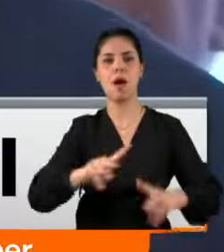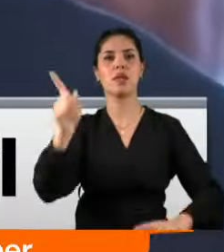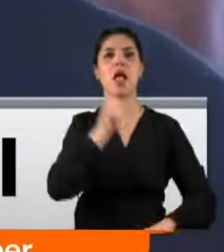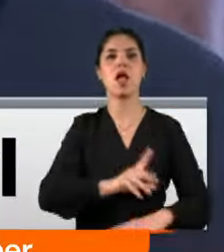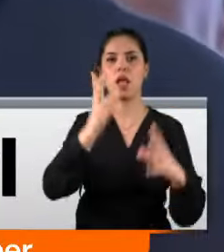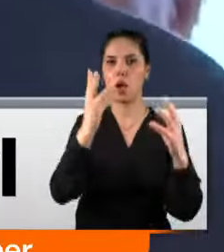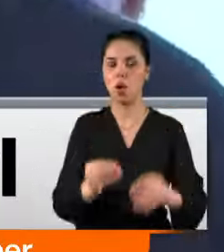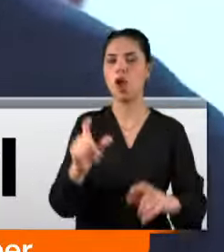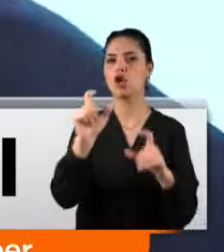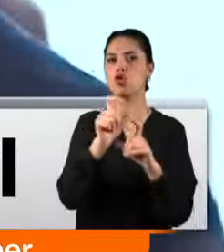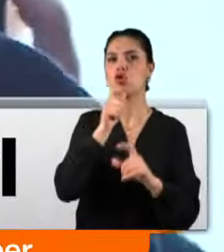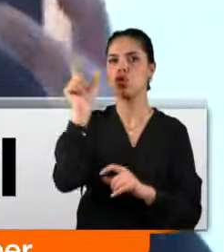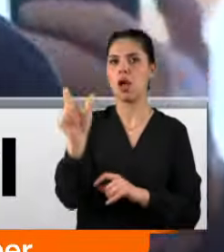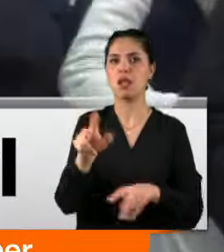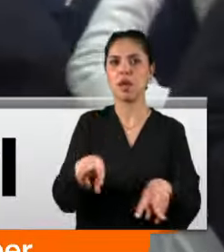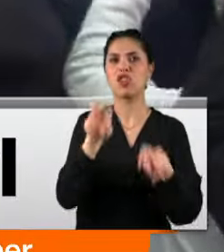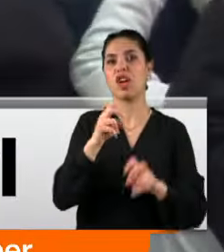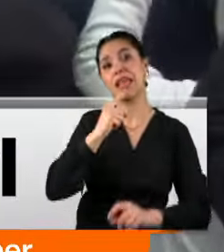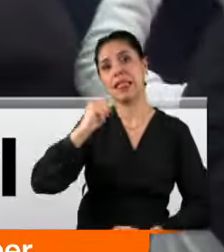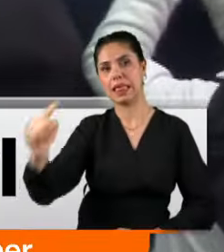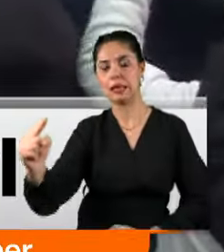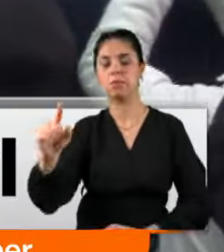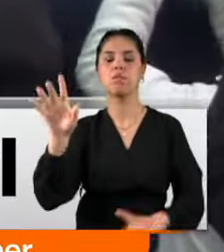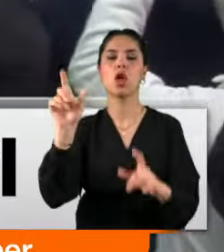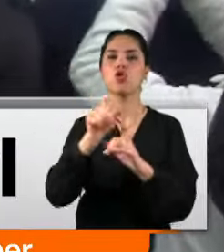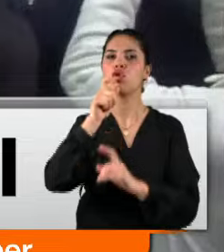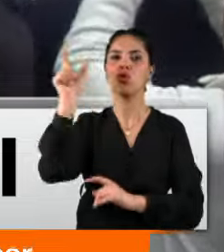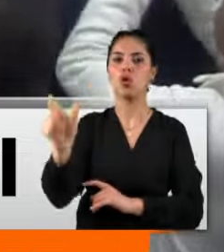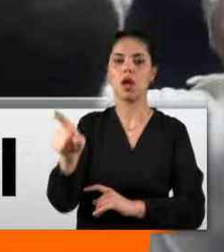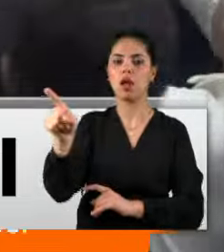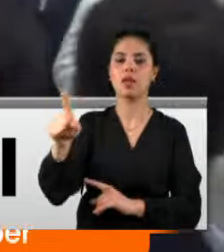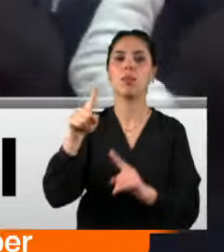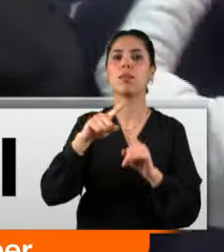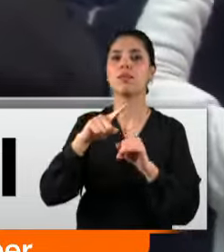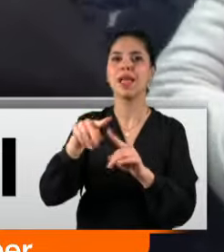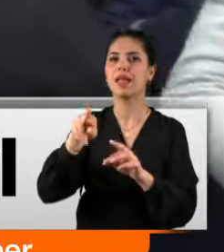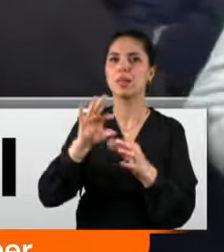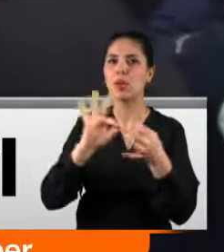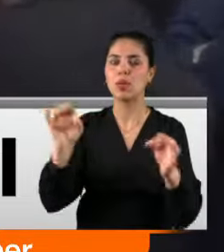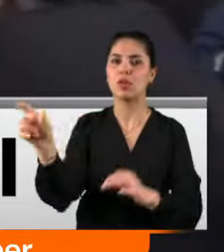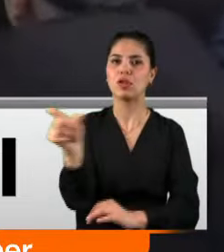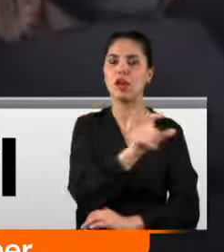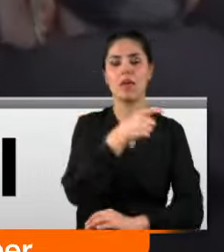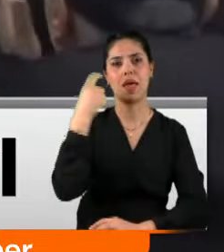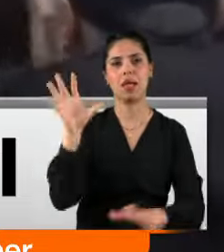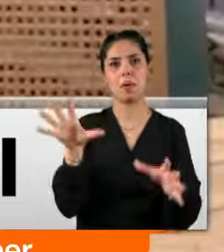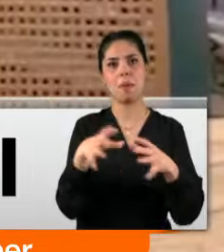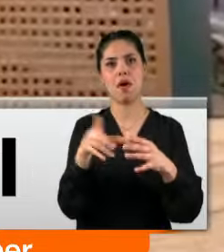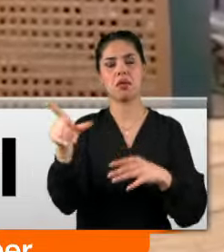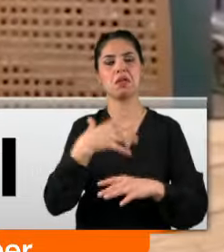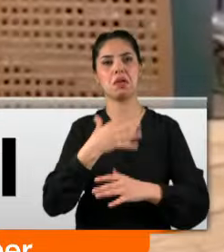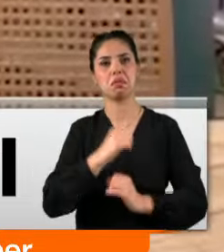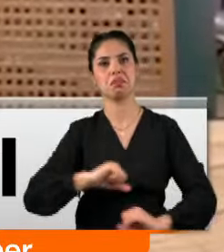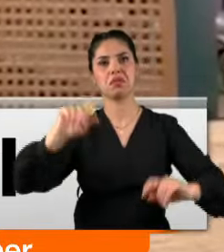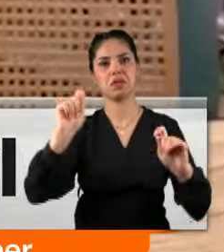olan Şükrü Genç'e çekil çağrısı yaptı. Genç'in bu tehditvari sözlere yanıtı gecikmedi. Eski partisine rest çekti.